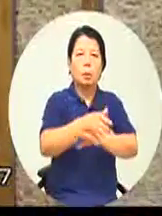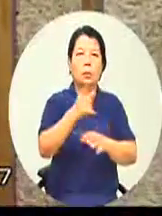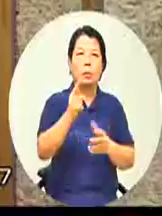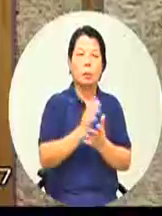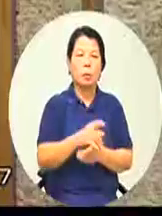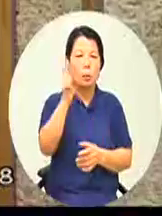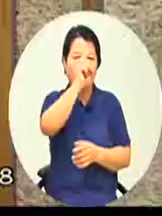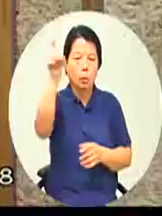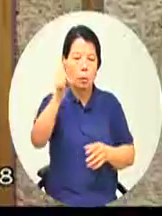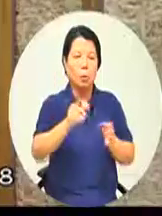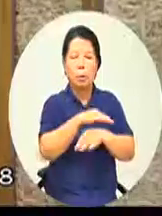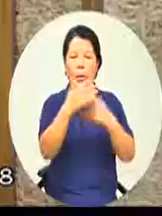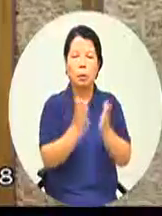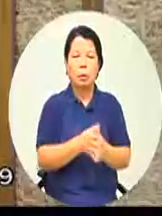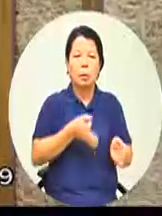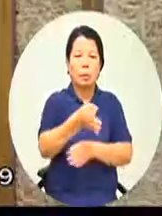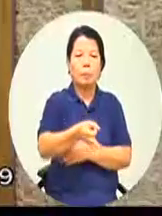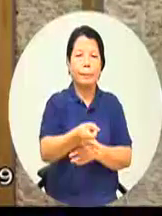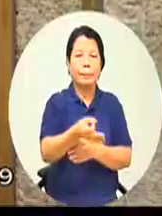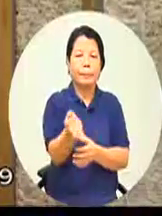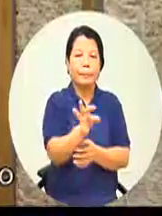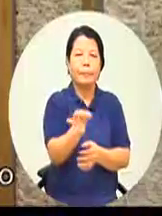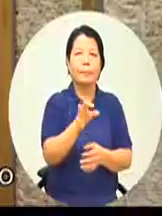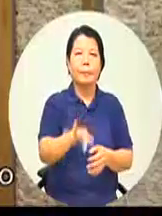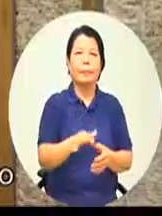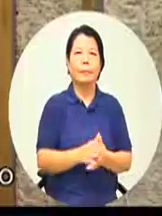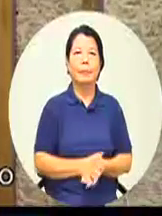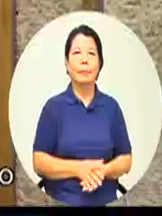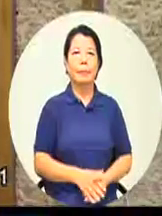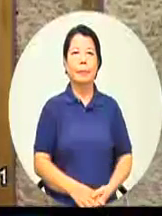可以不用付。但是如果不是，